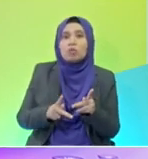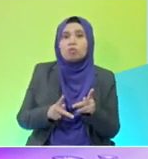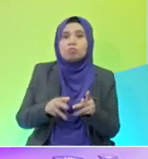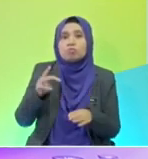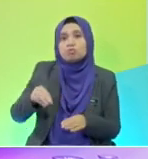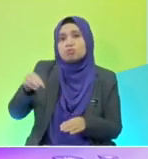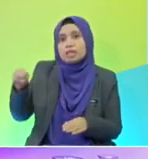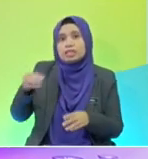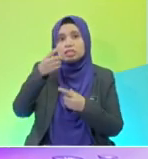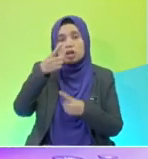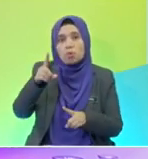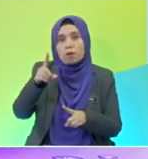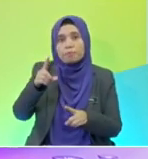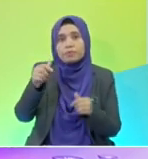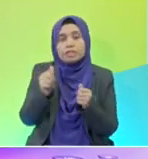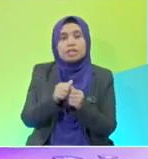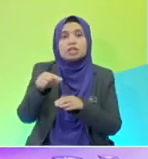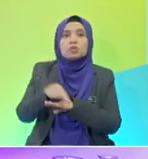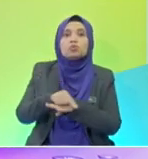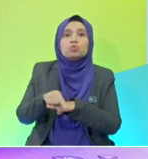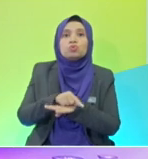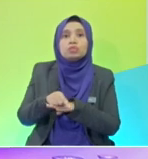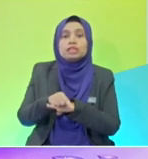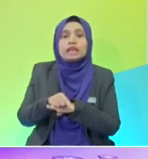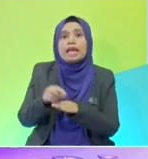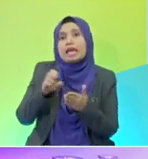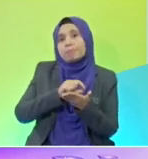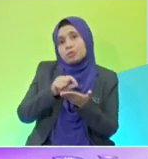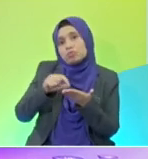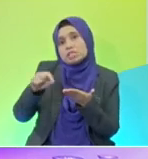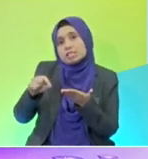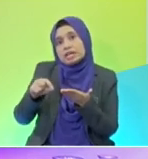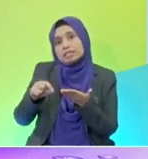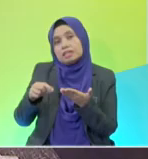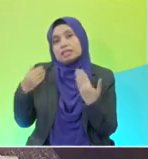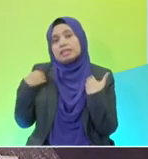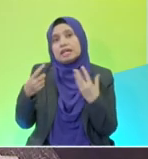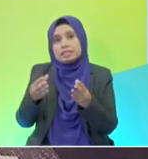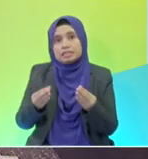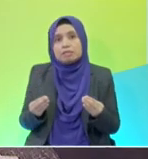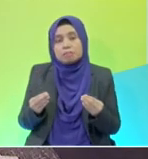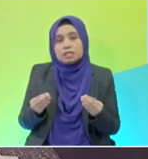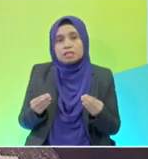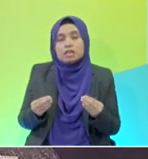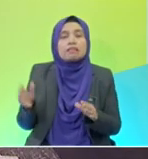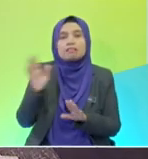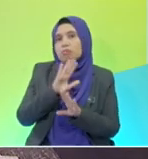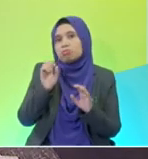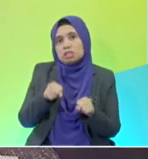menjawab persoalan ini dengan menggunakan kaidah yang diterima pakai tidak digalakkan